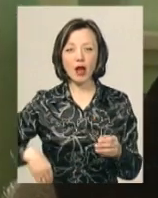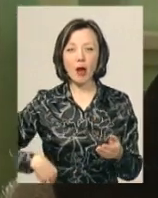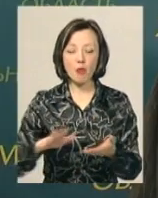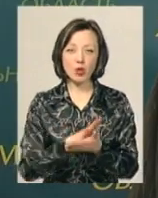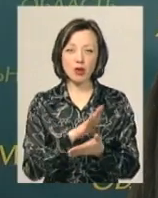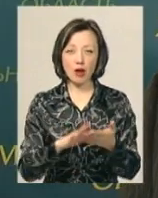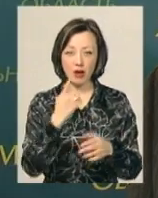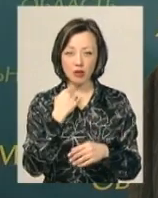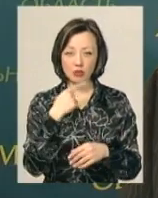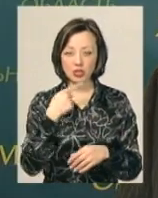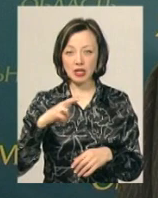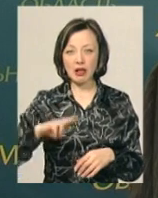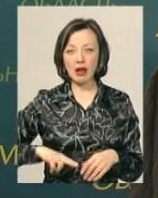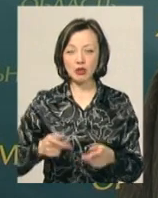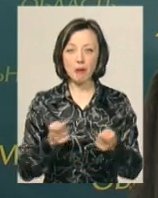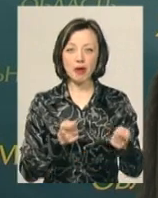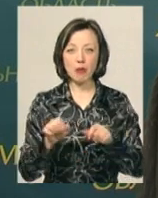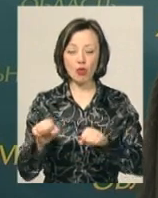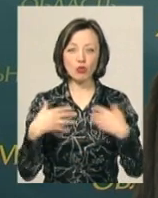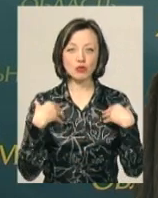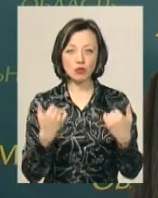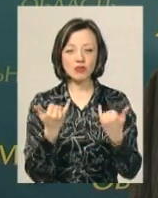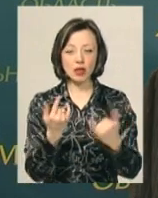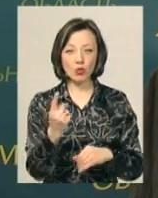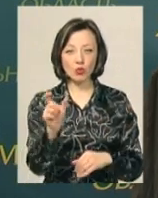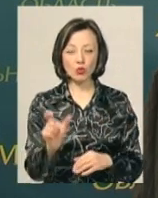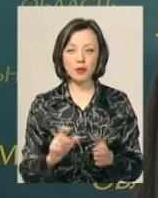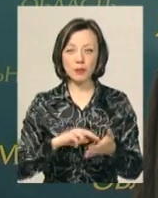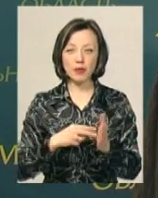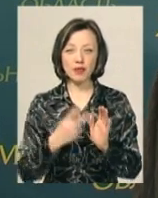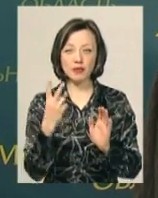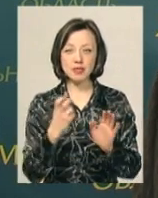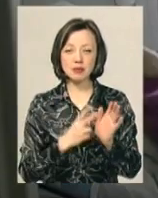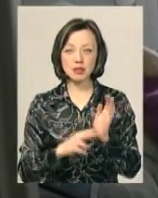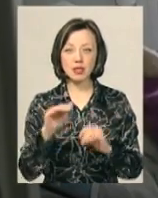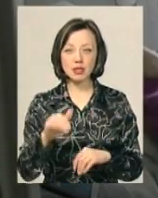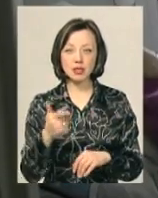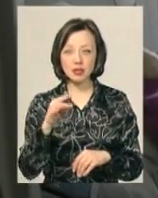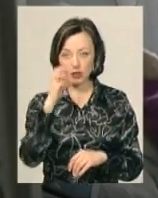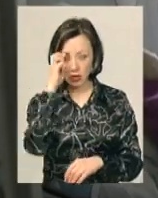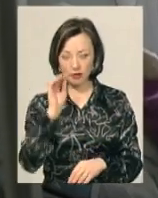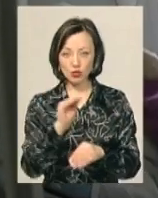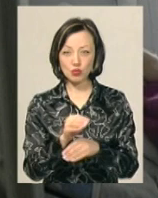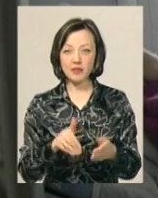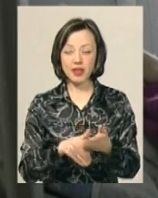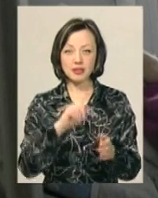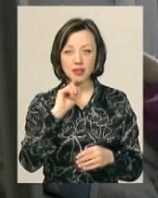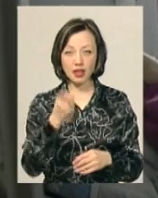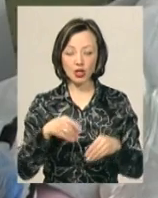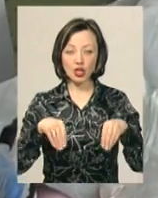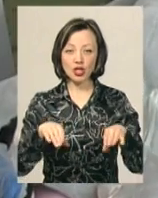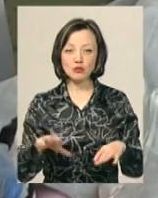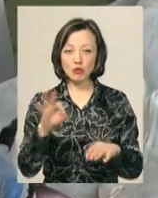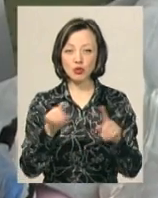директор департаменту охорони здоров'я Яків Цугулевич. Наразі на одну людину передбачено 270 тисяч гривень державної субвенції на рік. Рішення ж